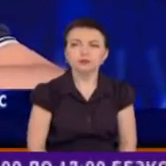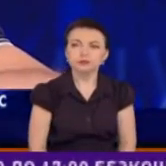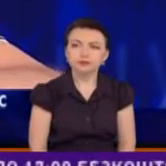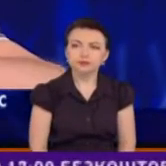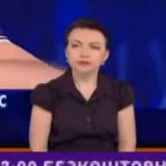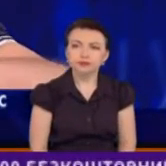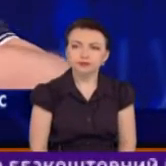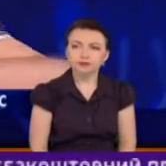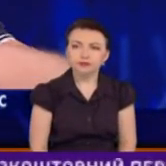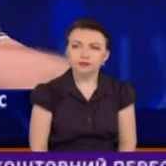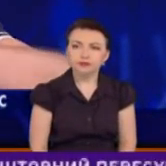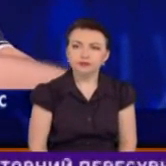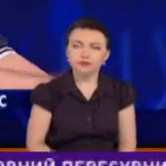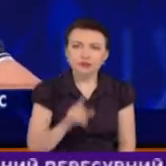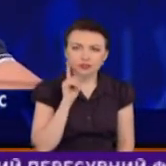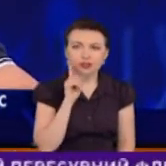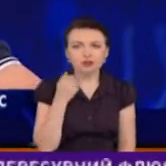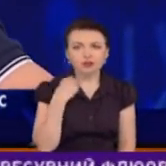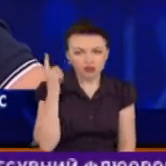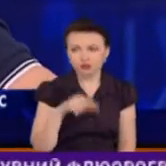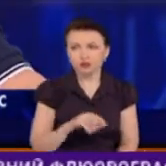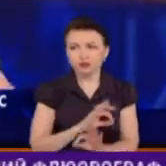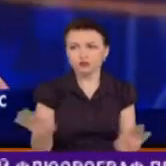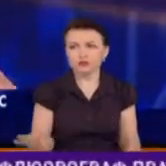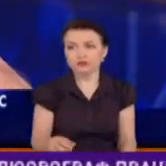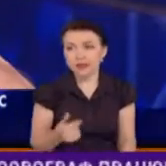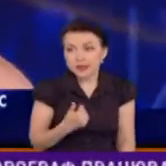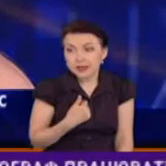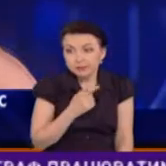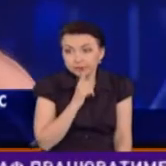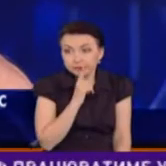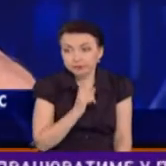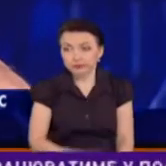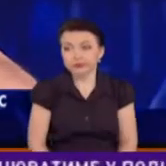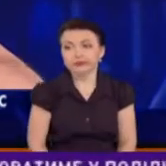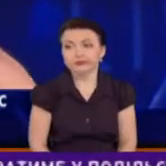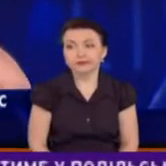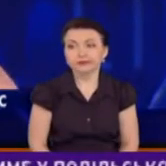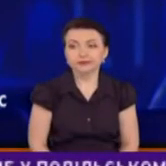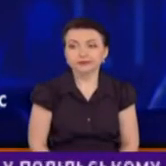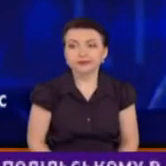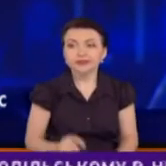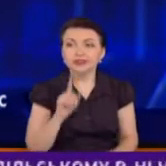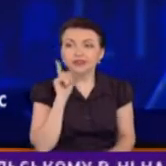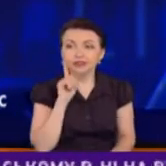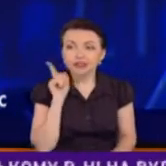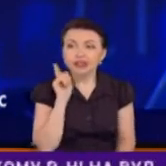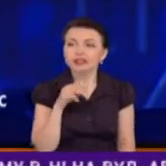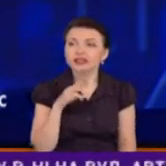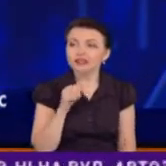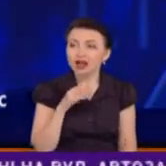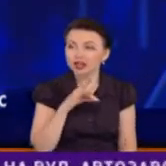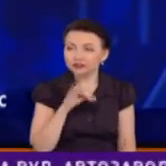В зелений, я знаю... Я взагалі мовчу. Тому, ні, дивіться. Тому, бачите, тобто зелений тариф, він